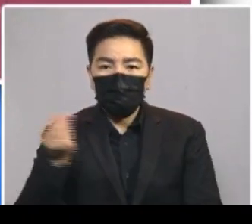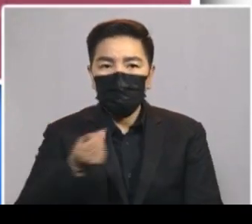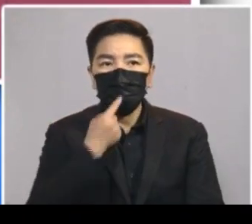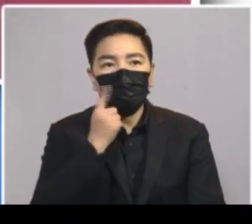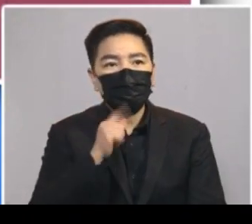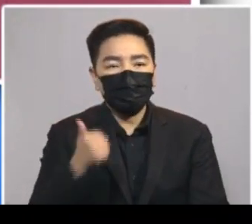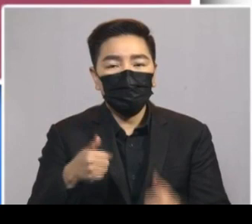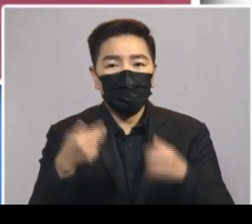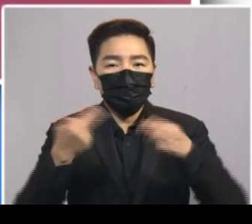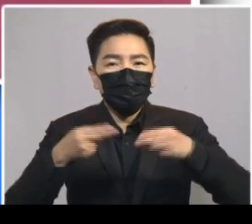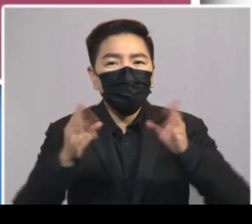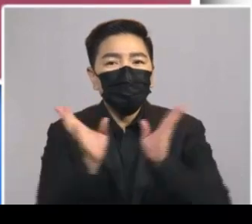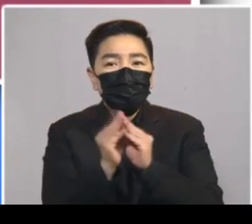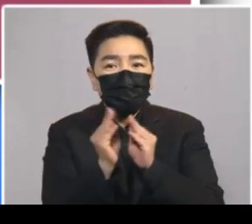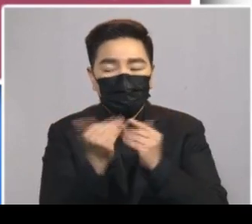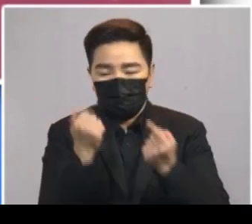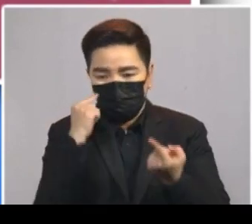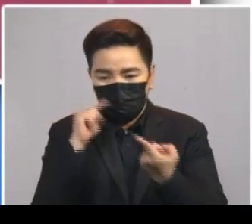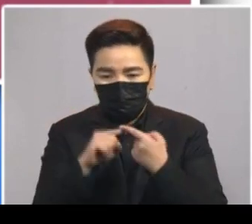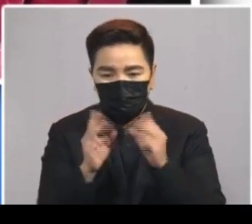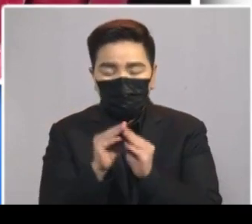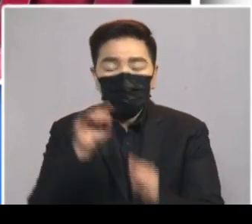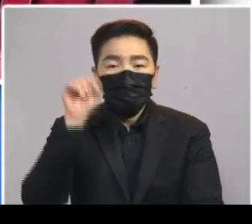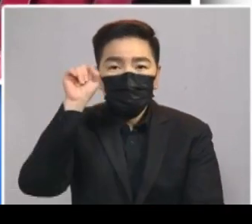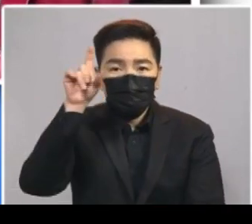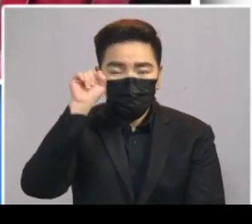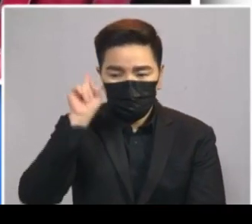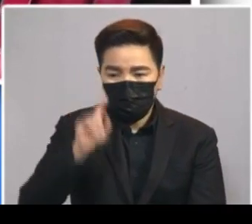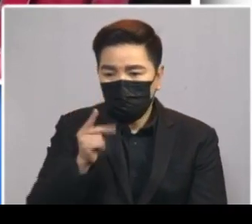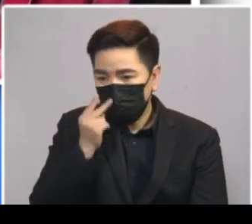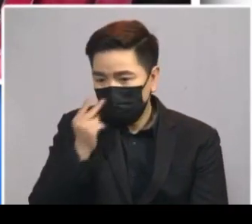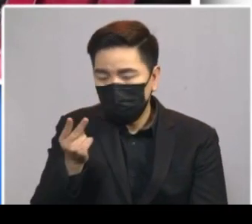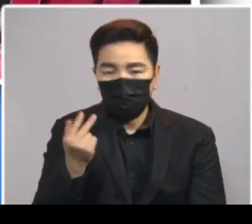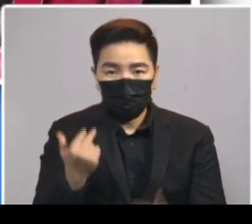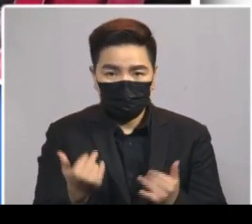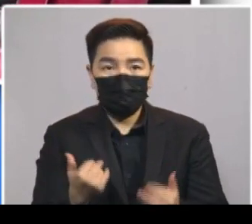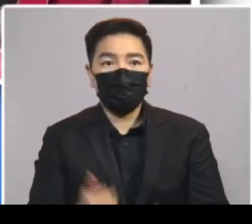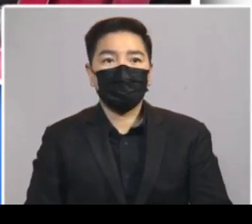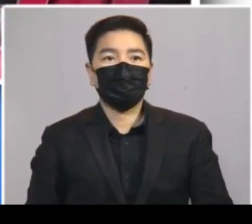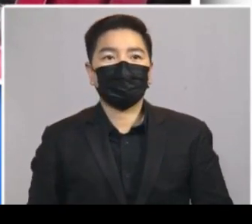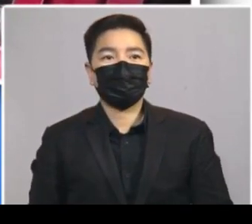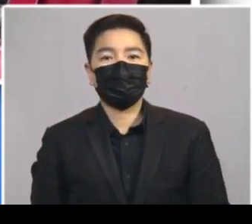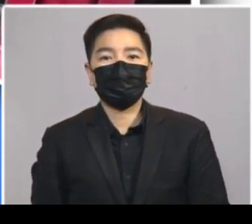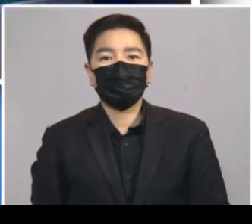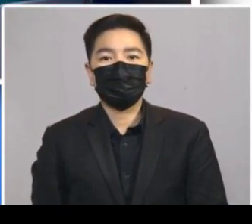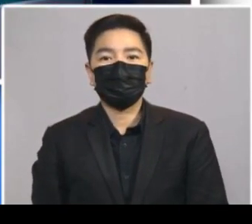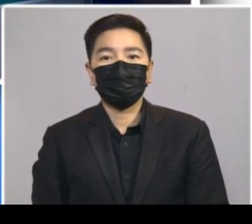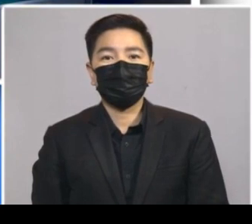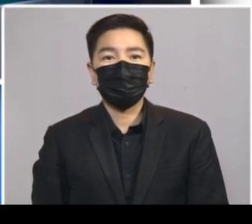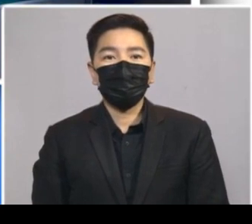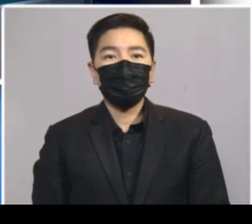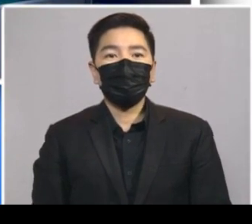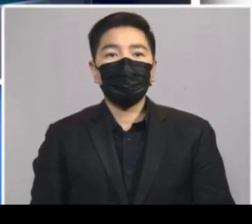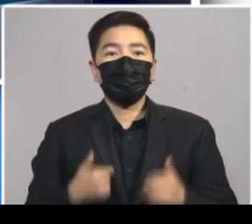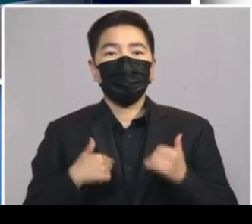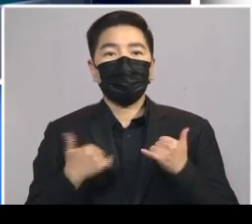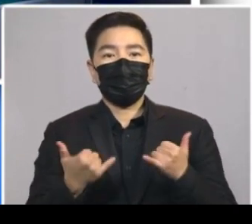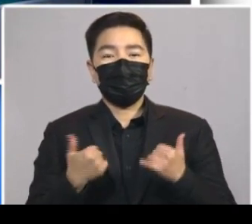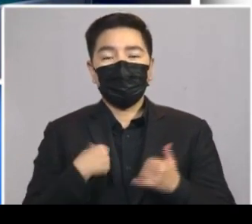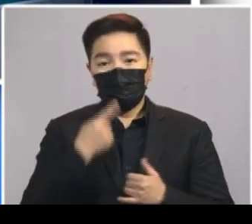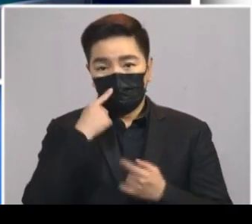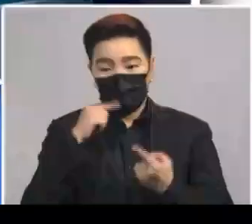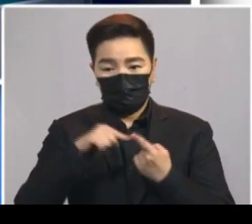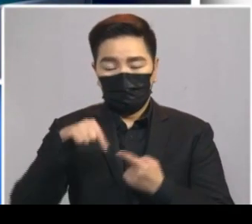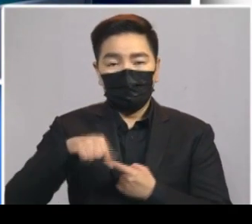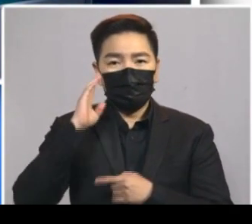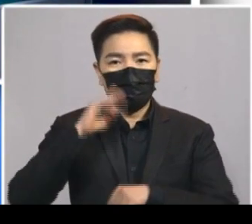าในการประชุมใหญ่หรือการประชุมฉุกเฉินอันนี้ก็ต้องติดตามดูครับคุณธีรวัฒน์ครับ ครับ ค่ะแล้วตอนนี้พูดถึงเรื่องของสถาน